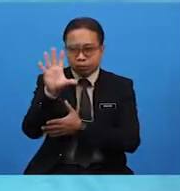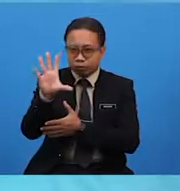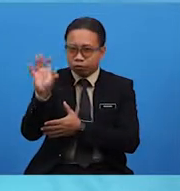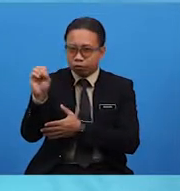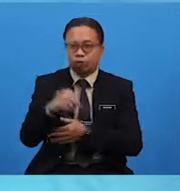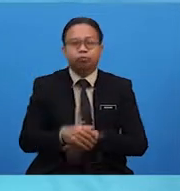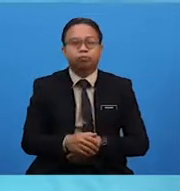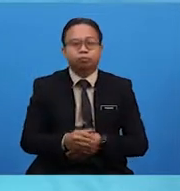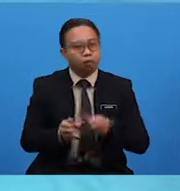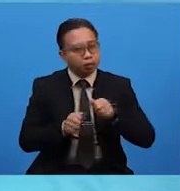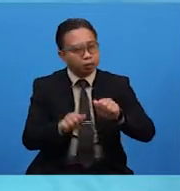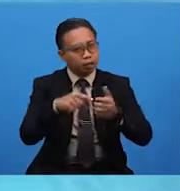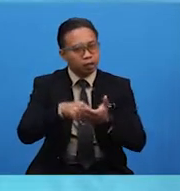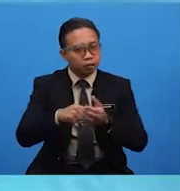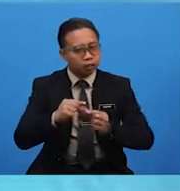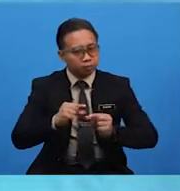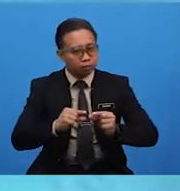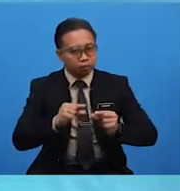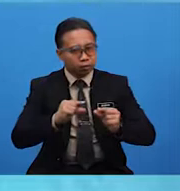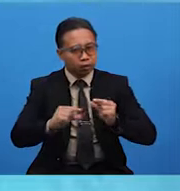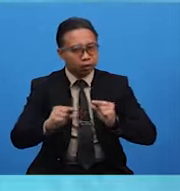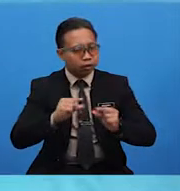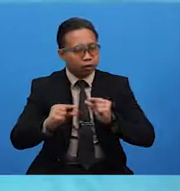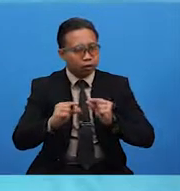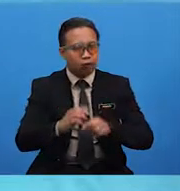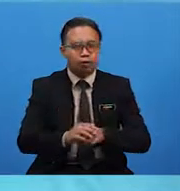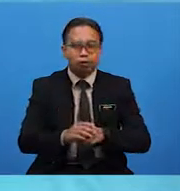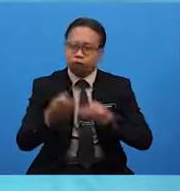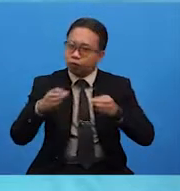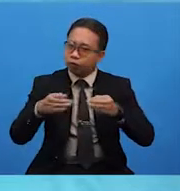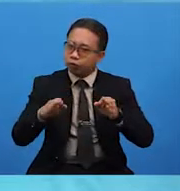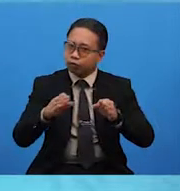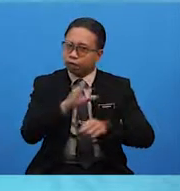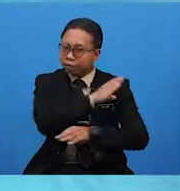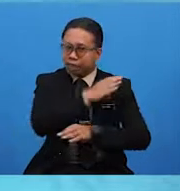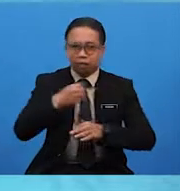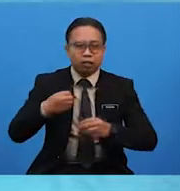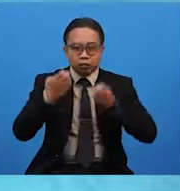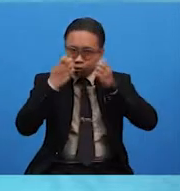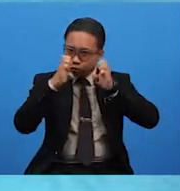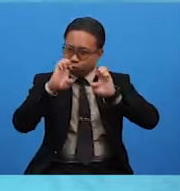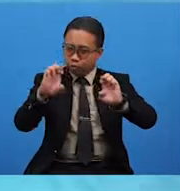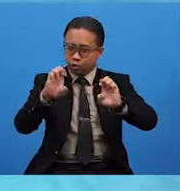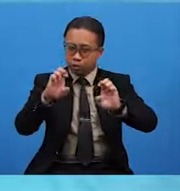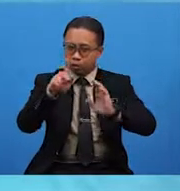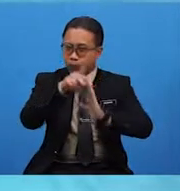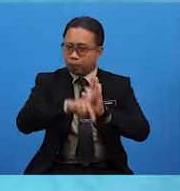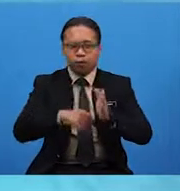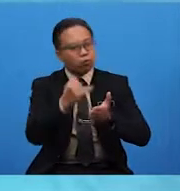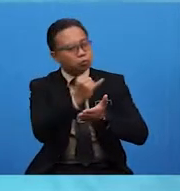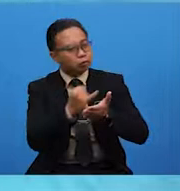aliran ini adalah Gerakan yang mengutamakan kebebasan dan ekspresi perasaan pelukis